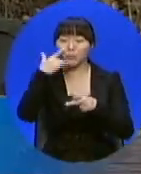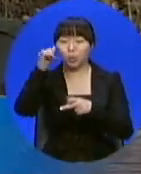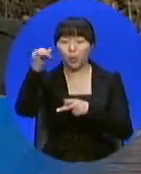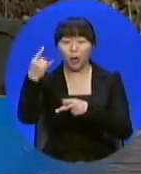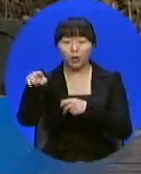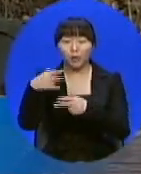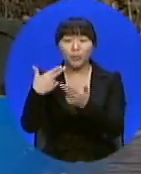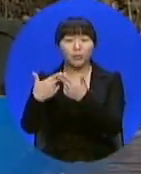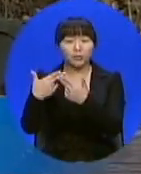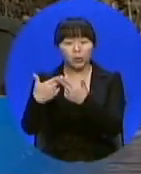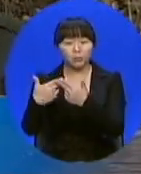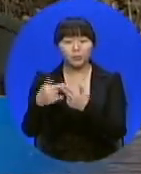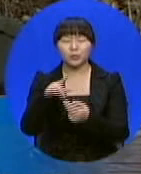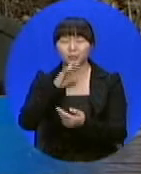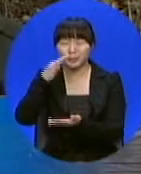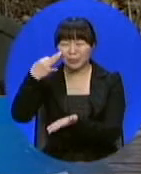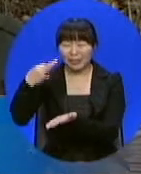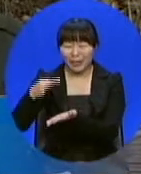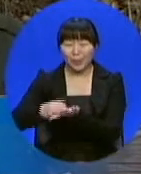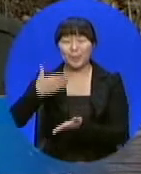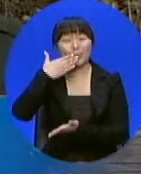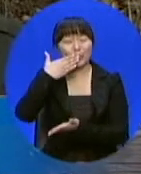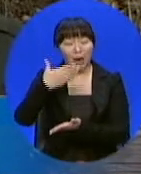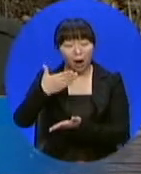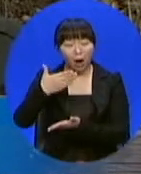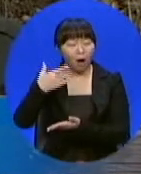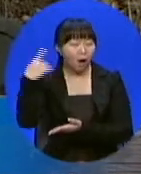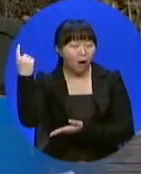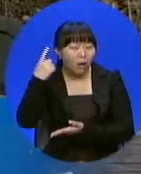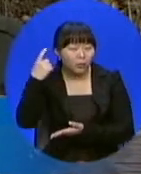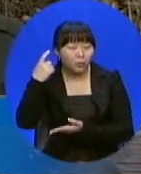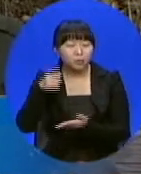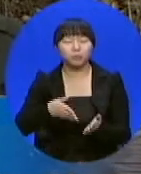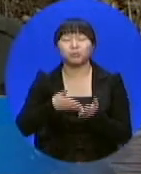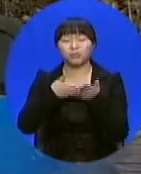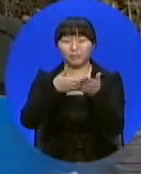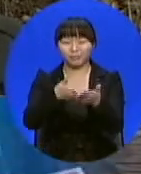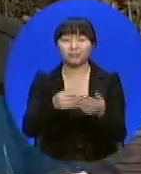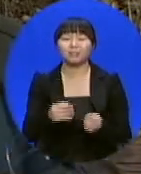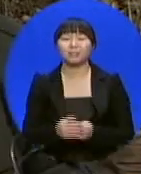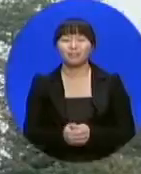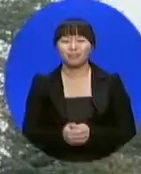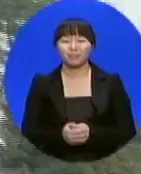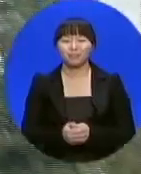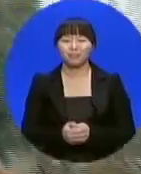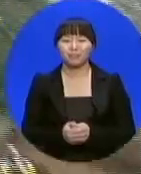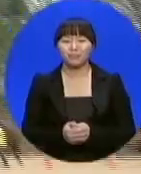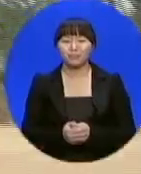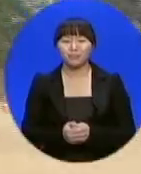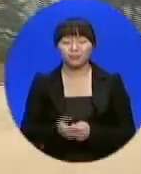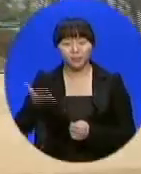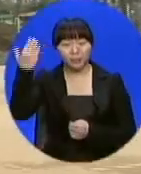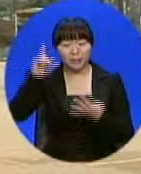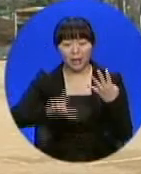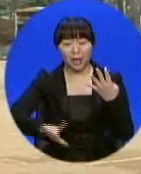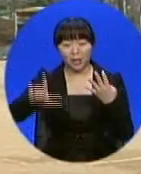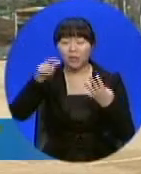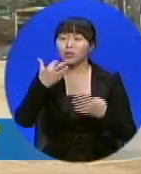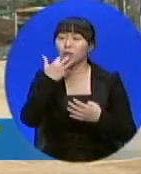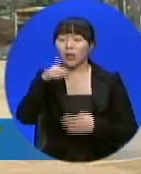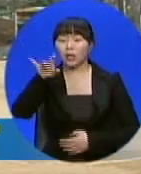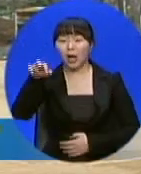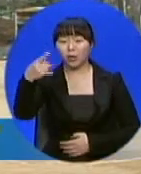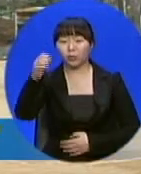협회에서 아주 저렴하게 할 수 있다는 걸 듣고서 시청하게 됐어요. 지난 4일 서울 강동구의